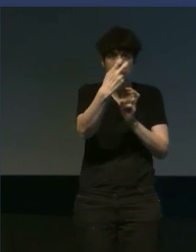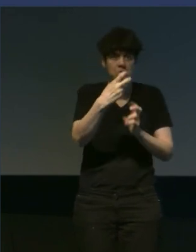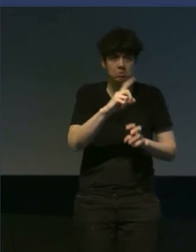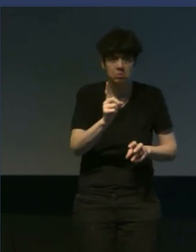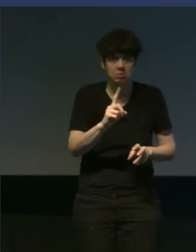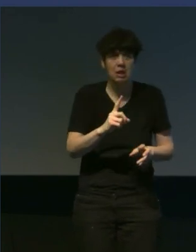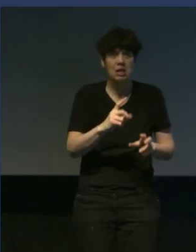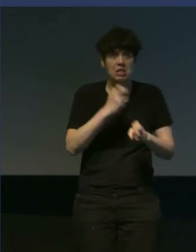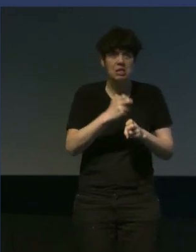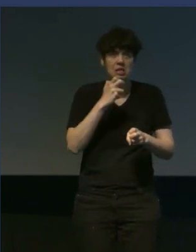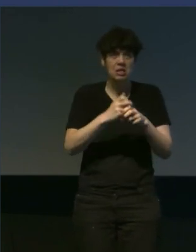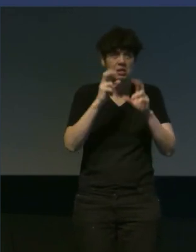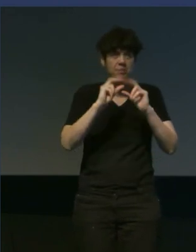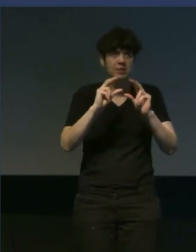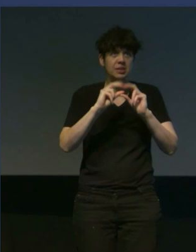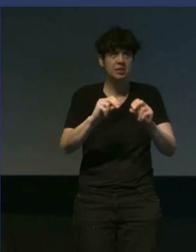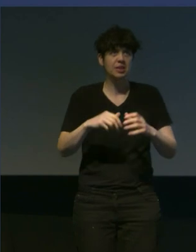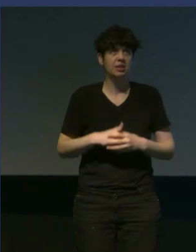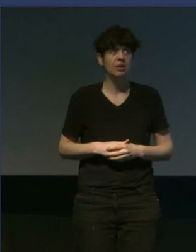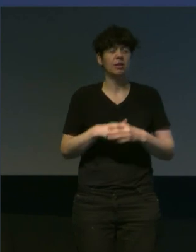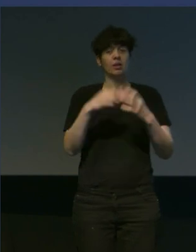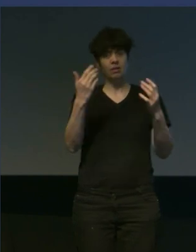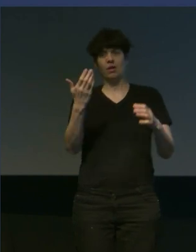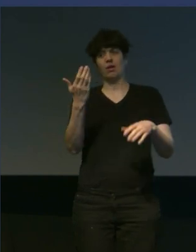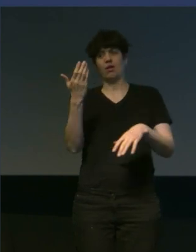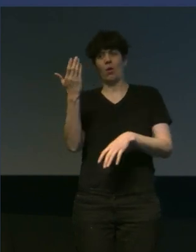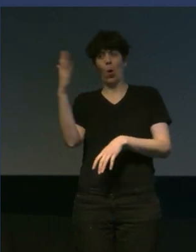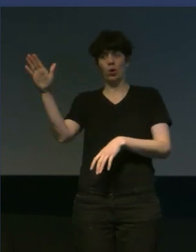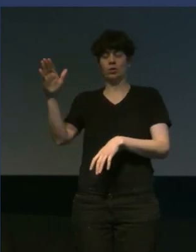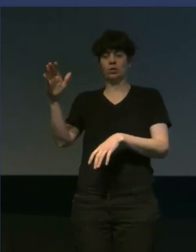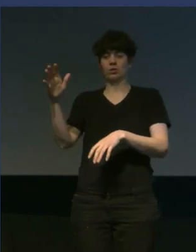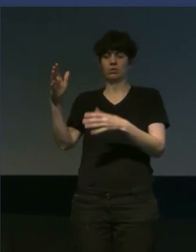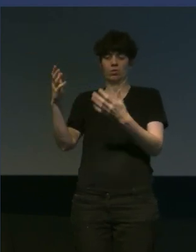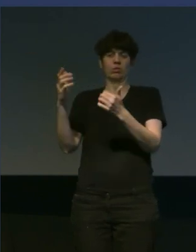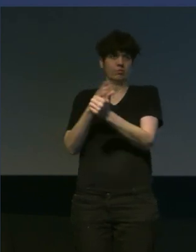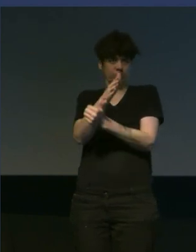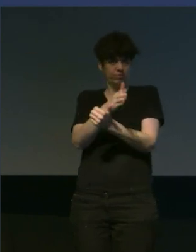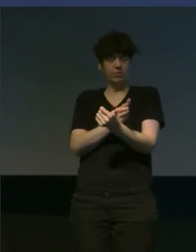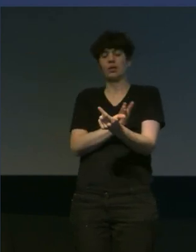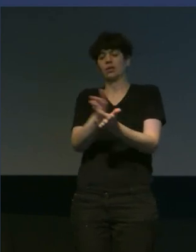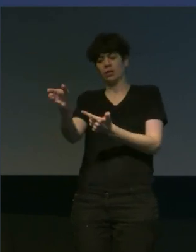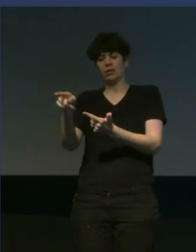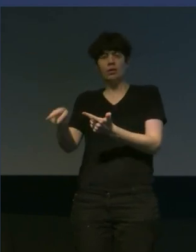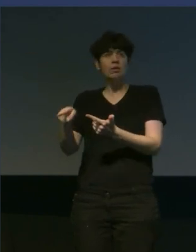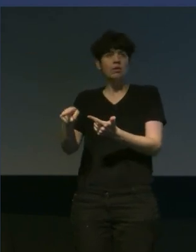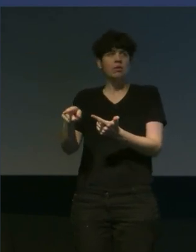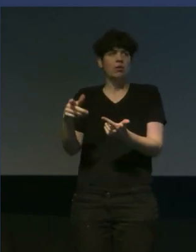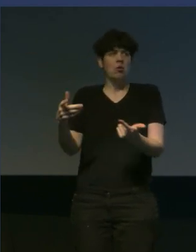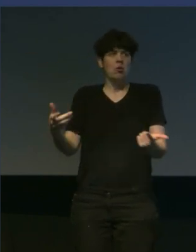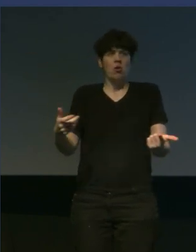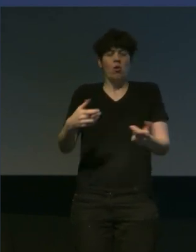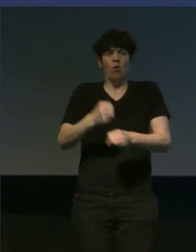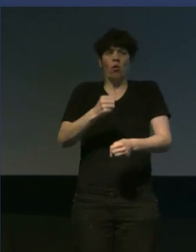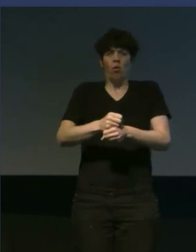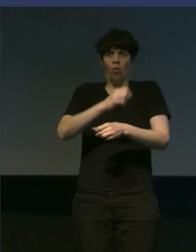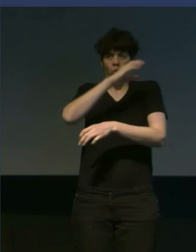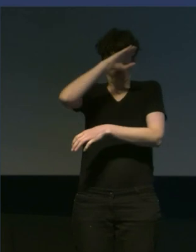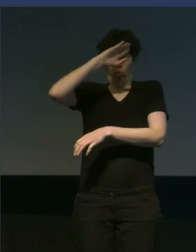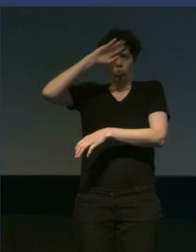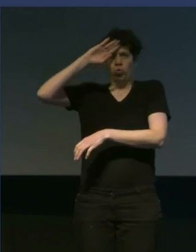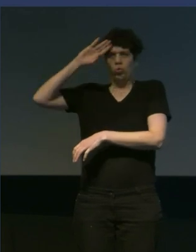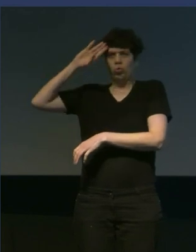même l'autre moitié qui a déjà beaucoup de travail, qui voit pas trop quand est-ce qu'il pourra écrire quelque